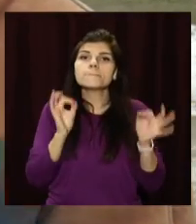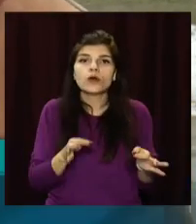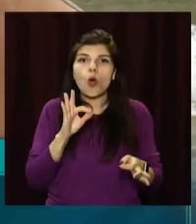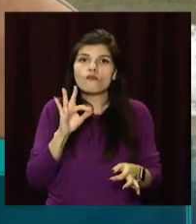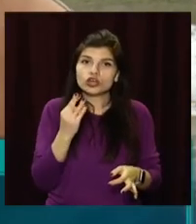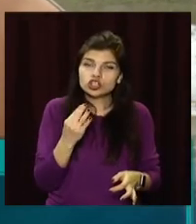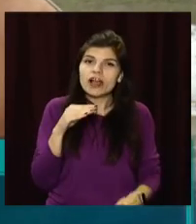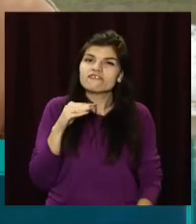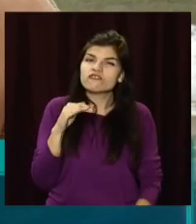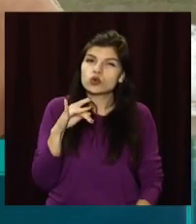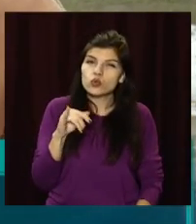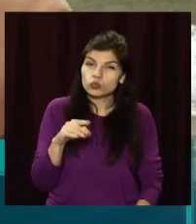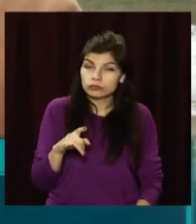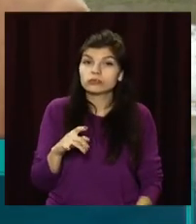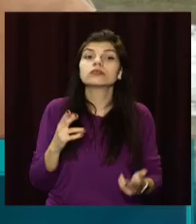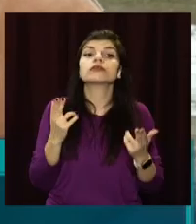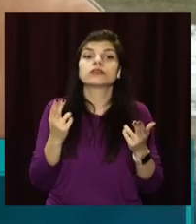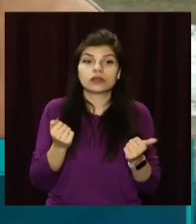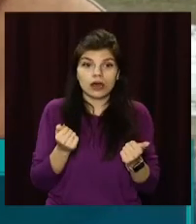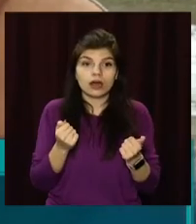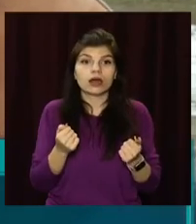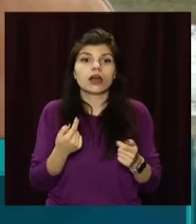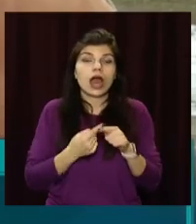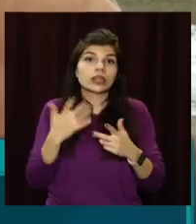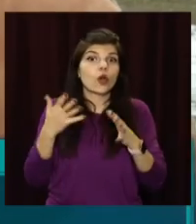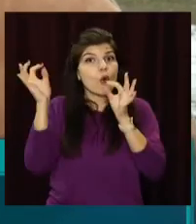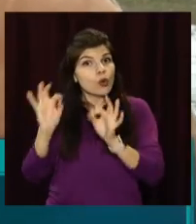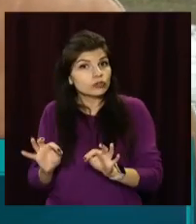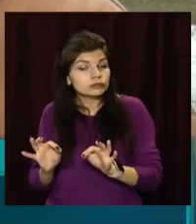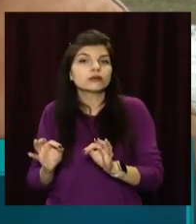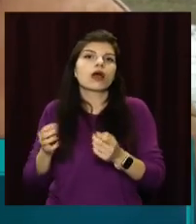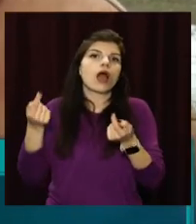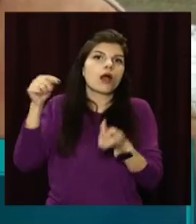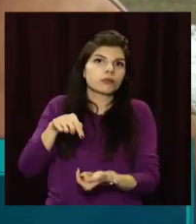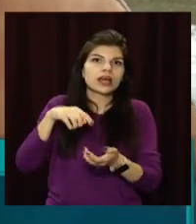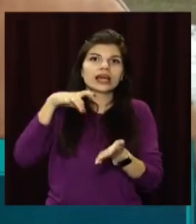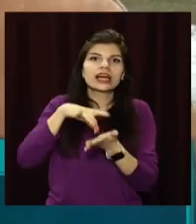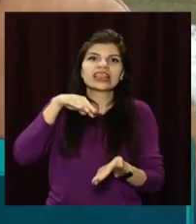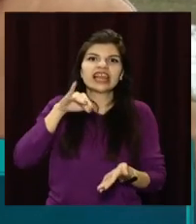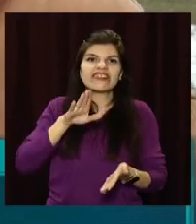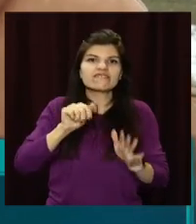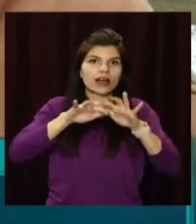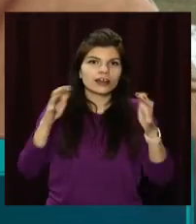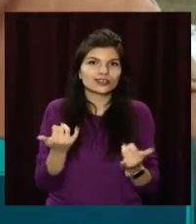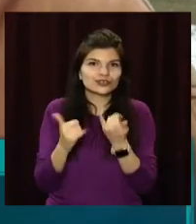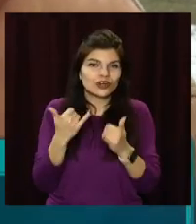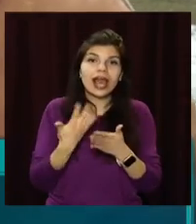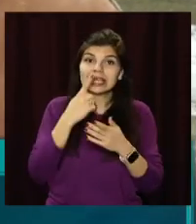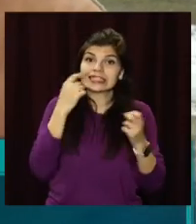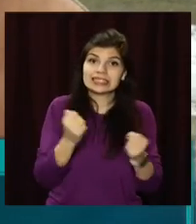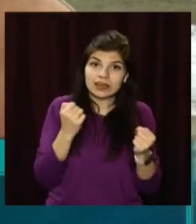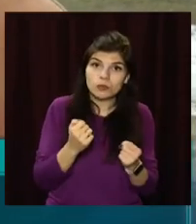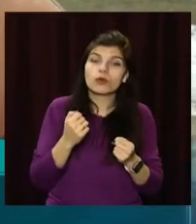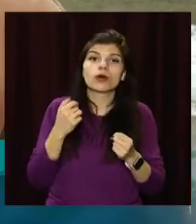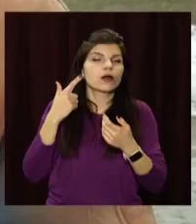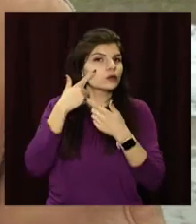правильні овочі, звісно ж, під стать сезону. Якщо це осінь, то це, наприклад, якась тиква. Якщо це зима, то,